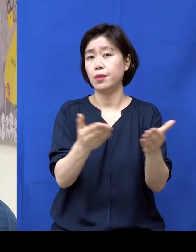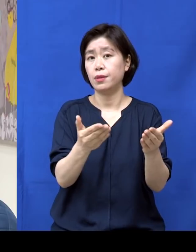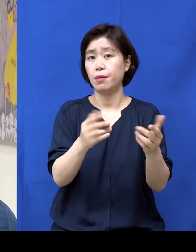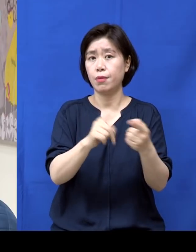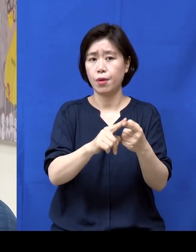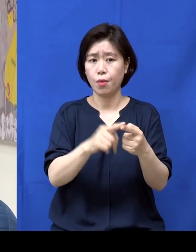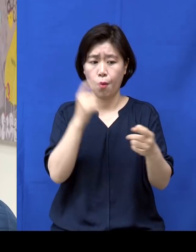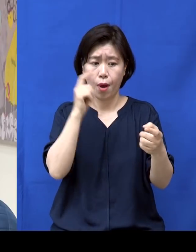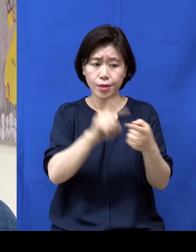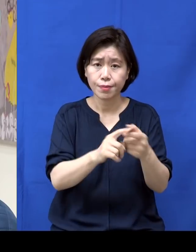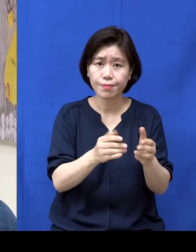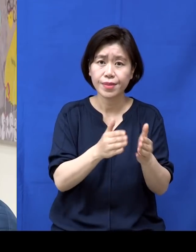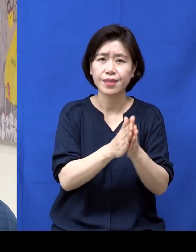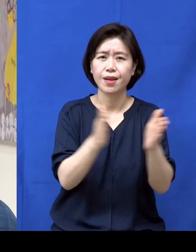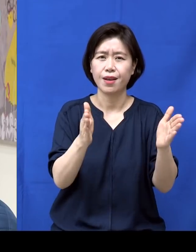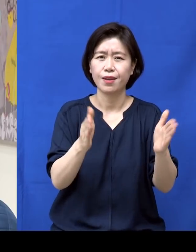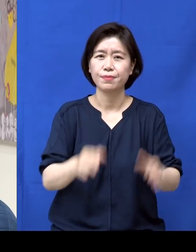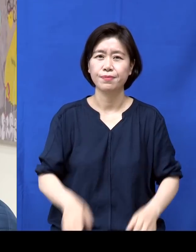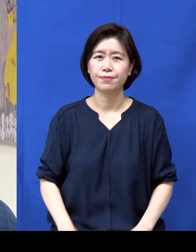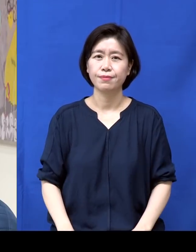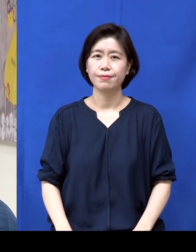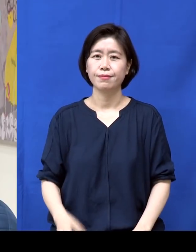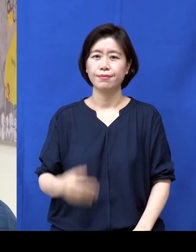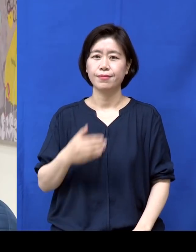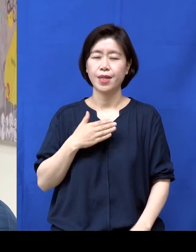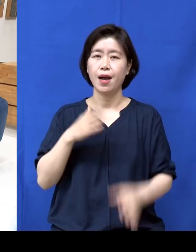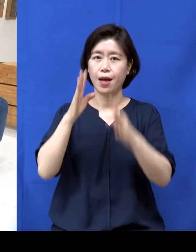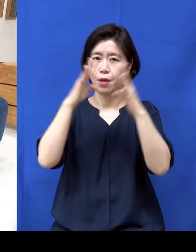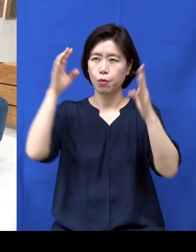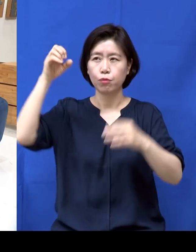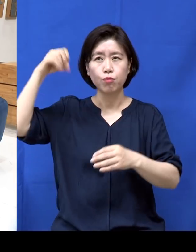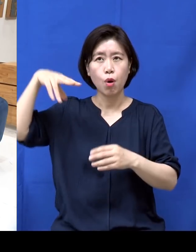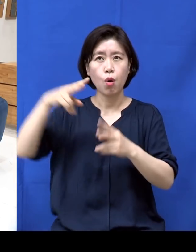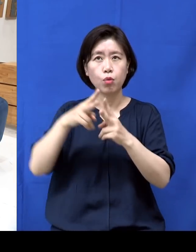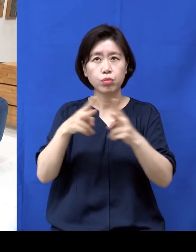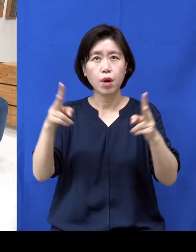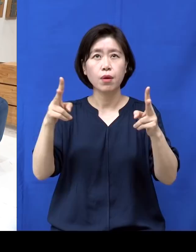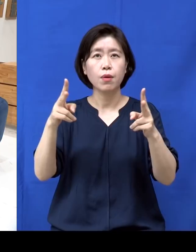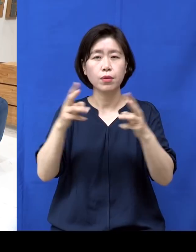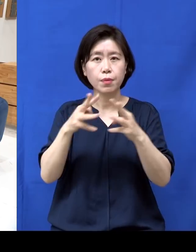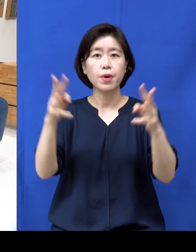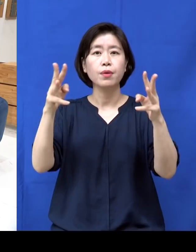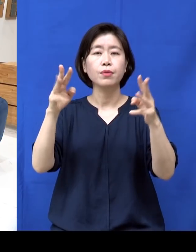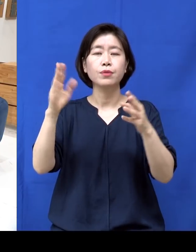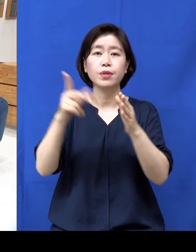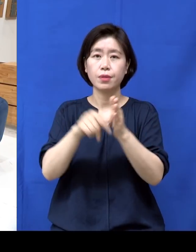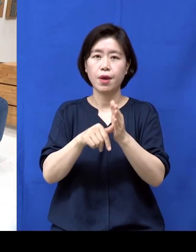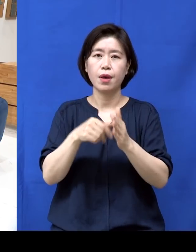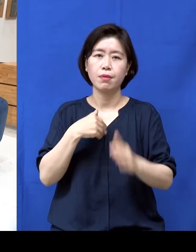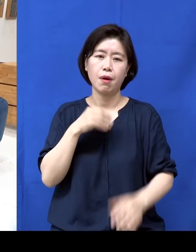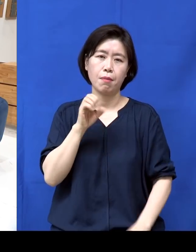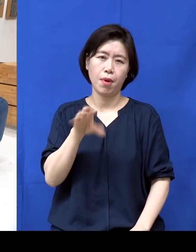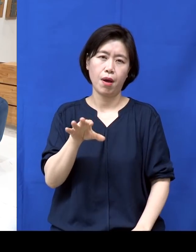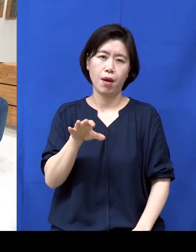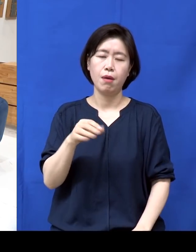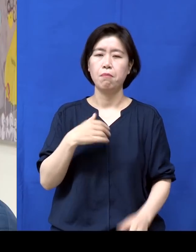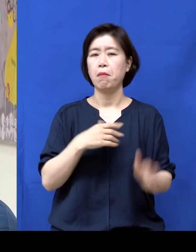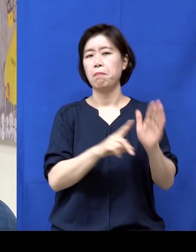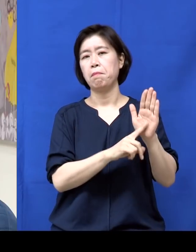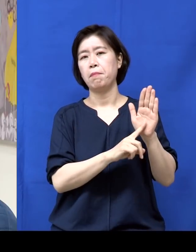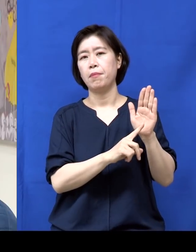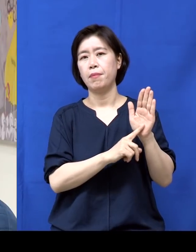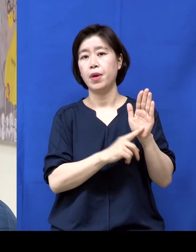학년 올라가면서부터는 주변에 이제 다 얘기를 하고 다니기 시작했어요. 나는 네. 일하는 목회를 할 건데